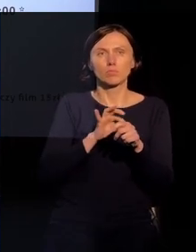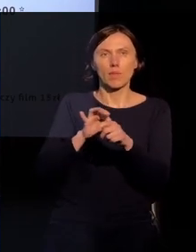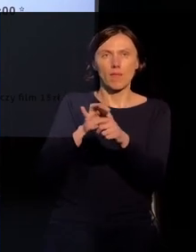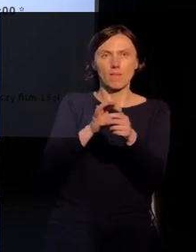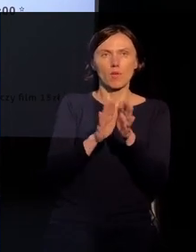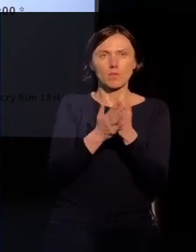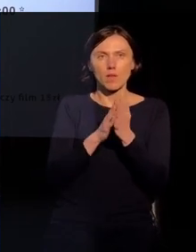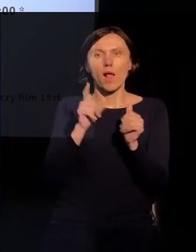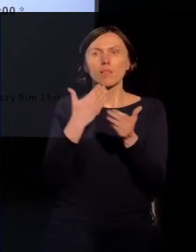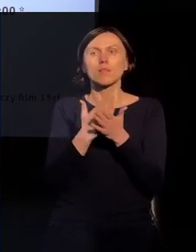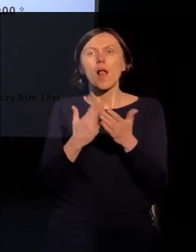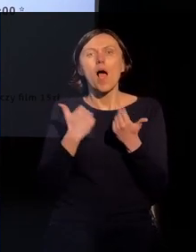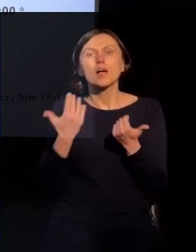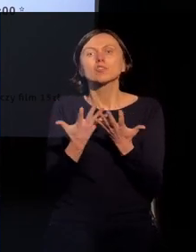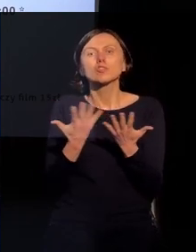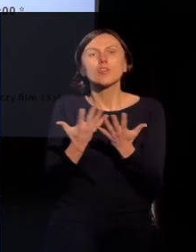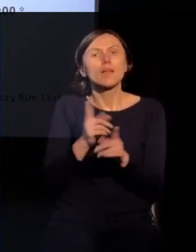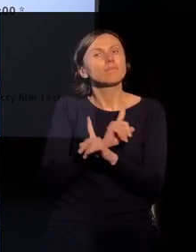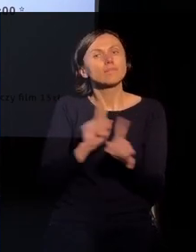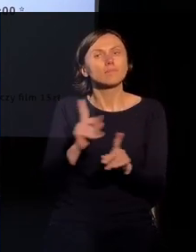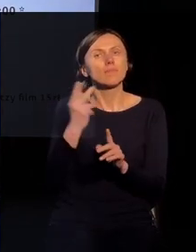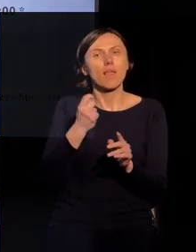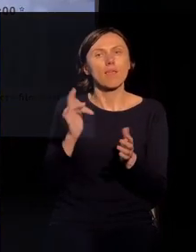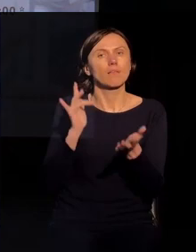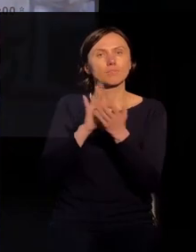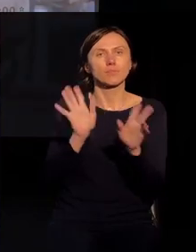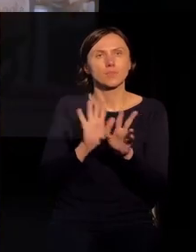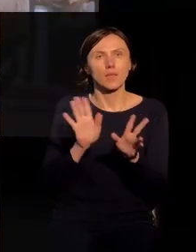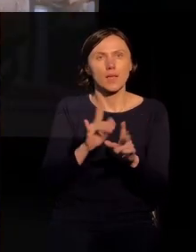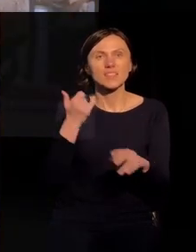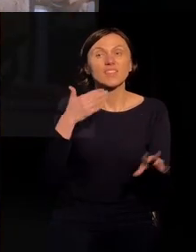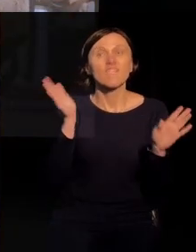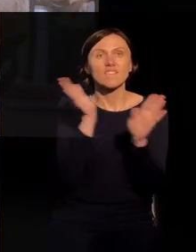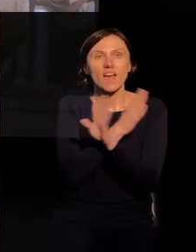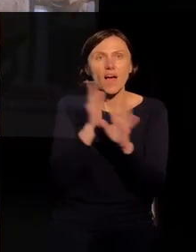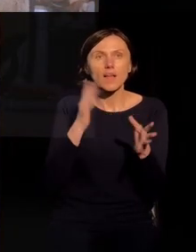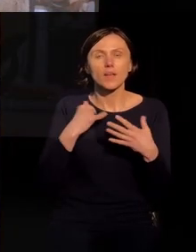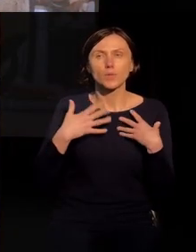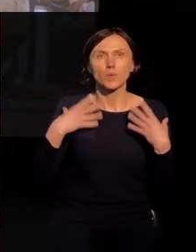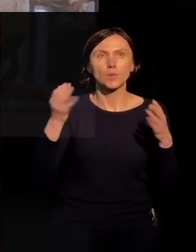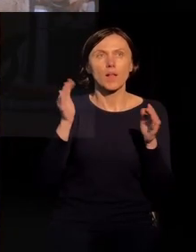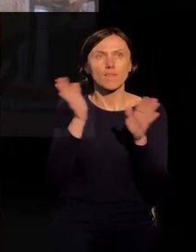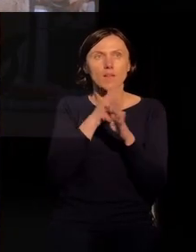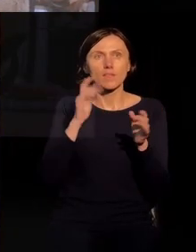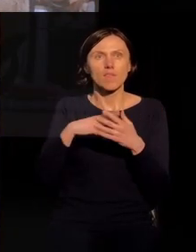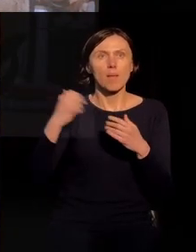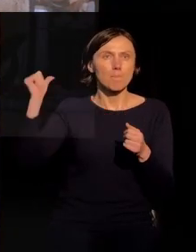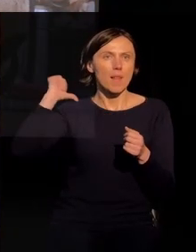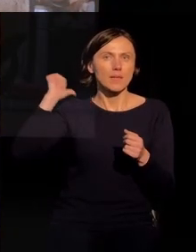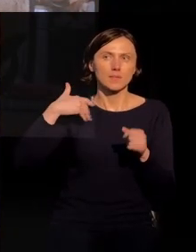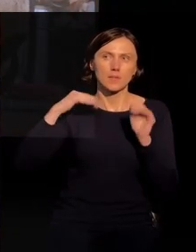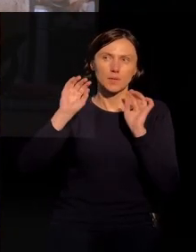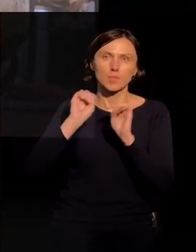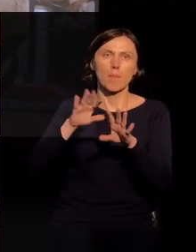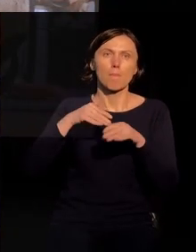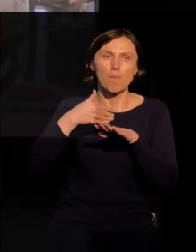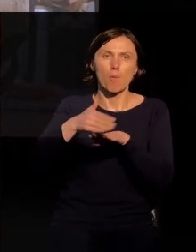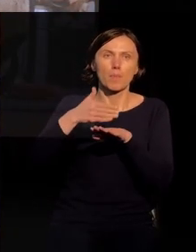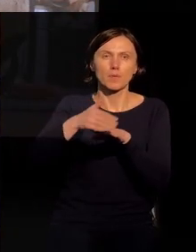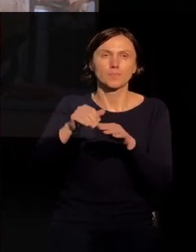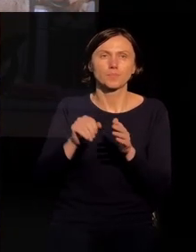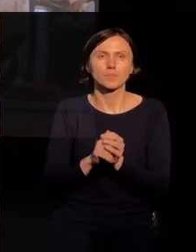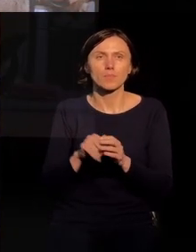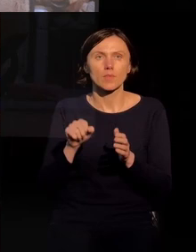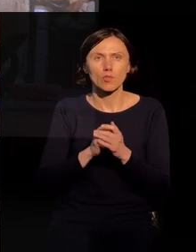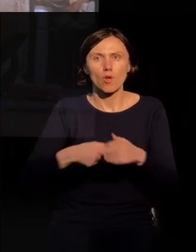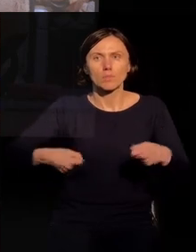ale tylko po to, by sprawdzić, gdzie nie jechać. Z wiatrem, najlepiej wiejącym w plecy. Do sak